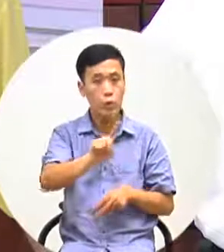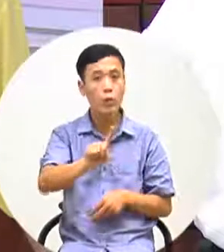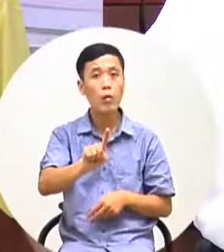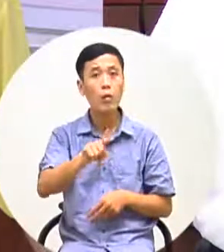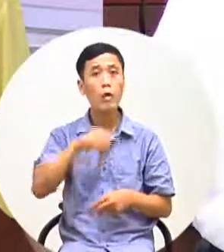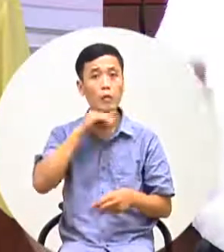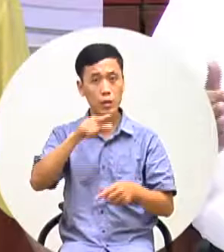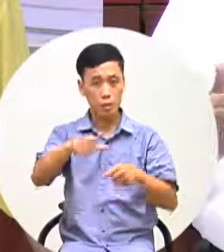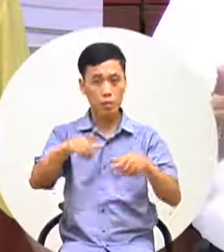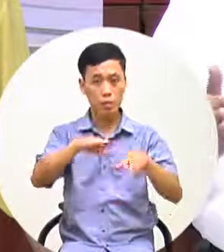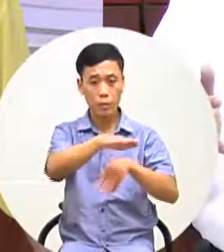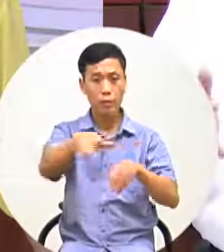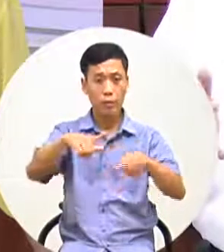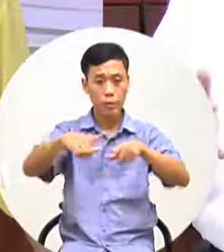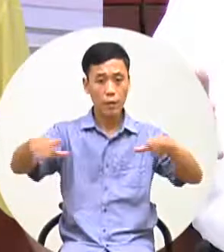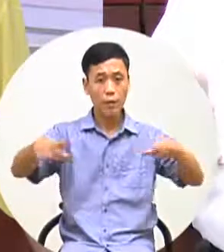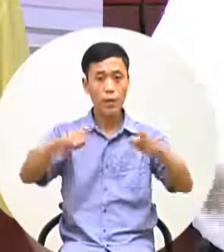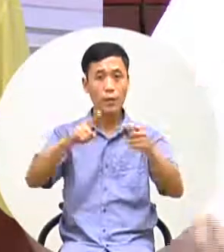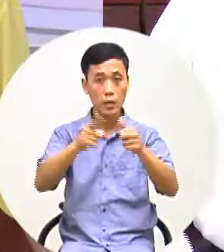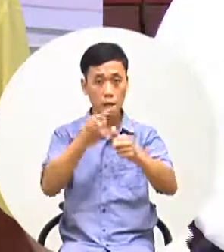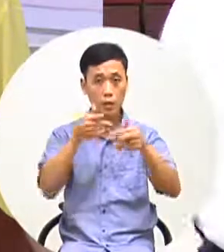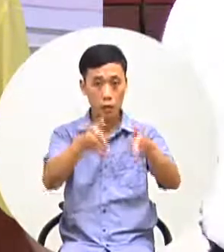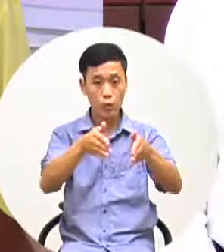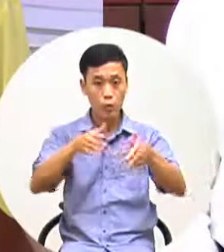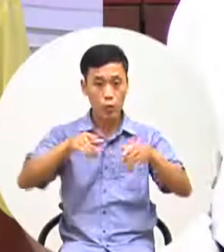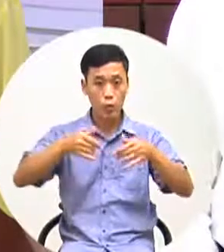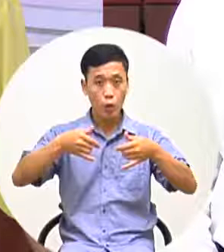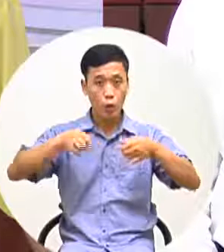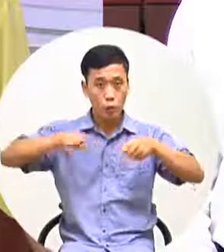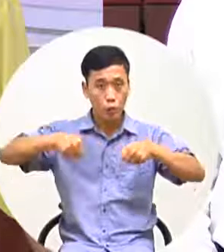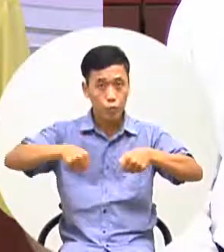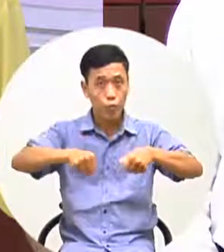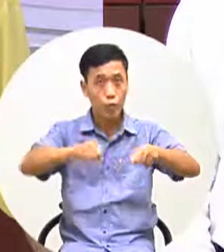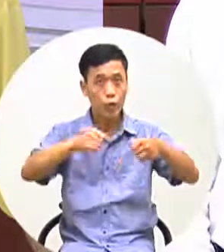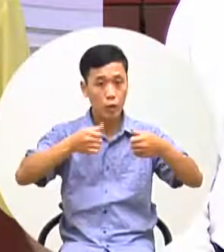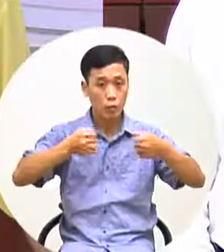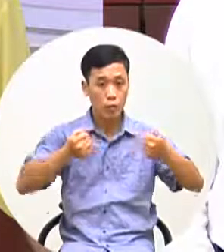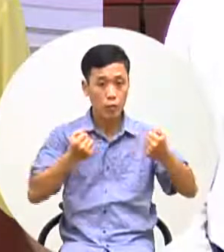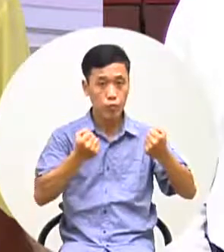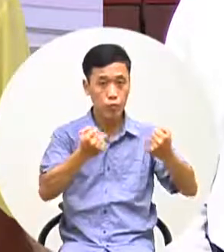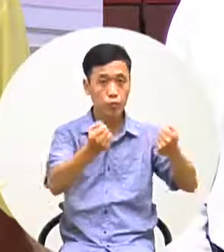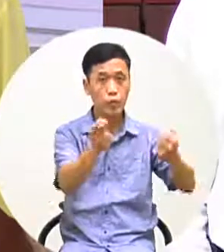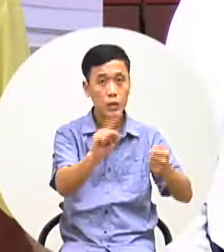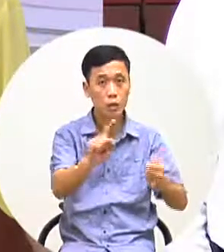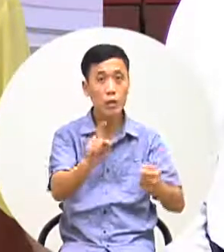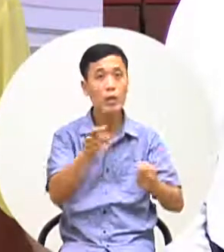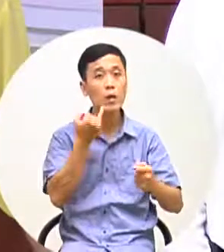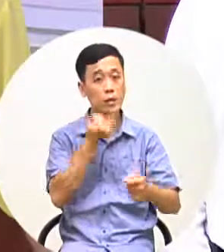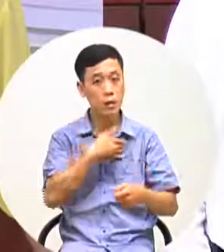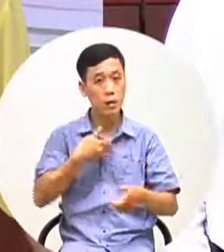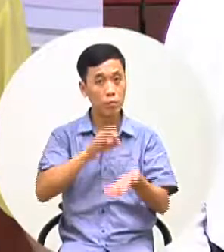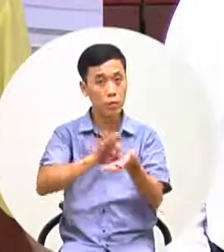一个车道还是两个车道，安尼可能哦经费上我那会较节省啦，